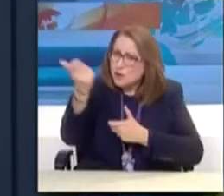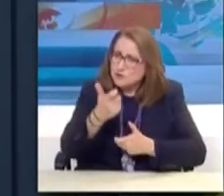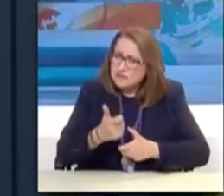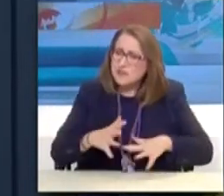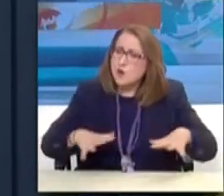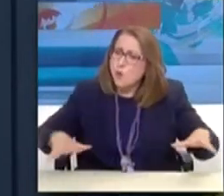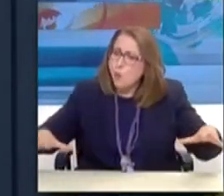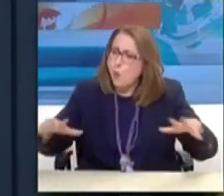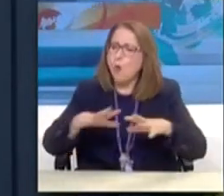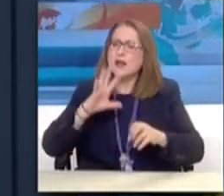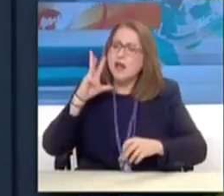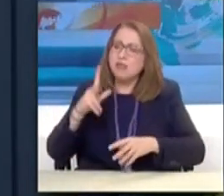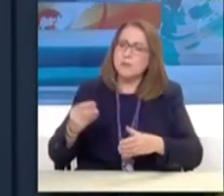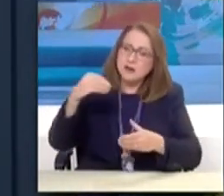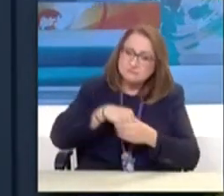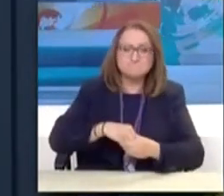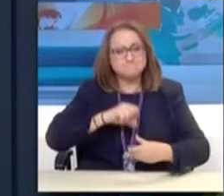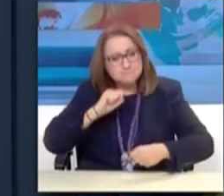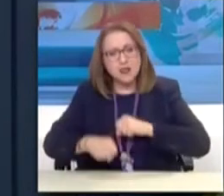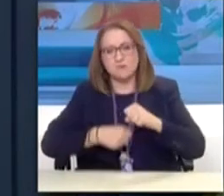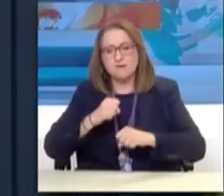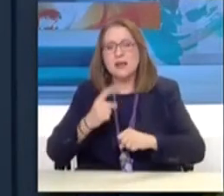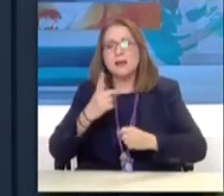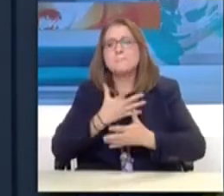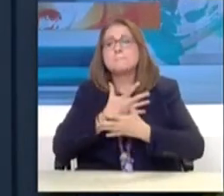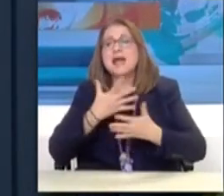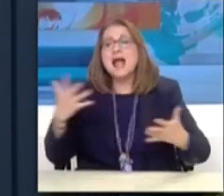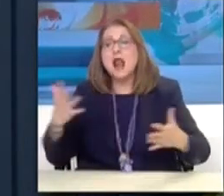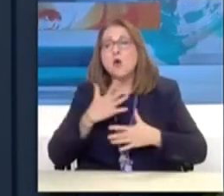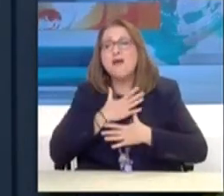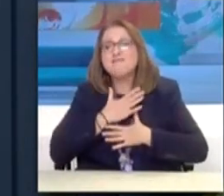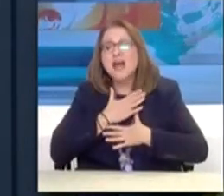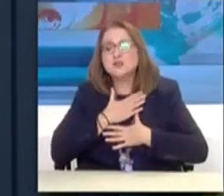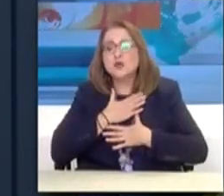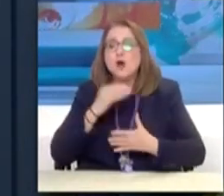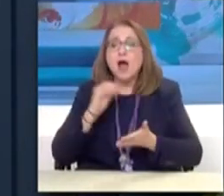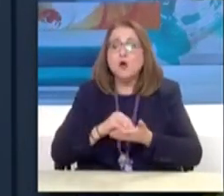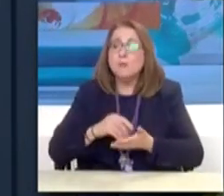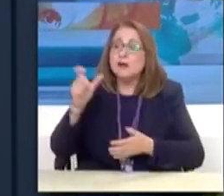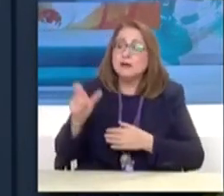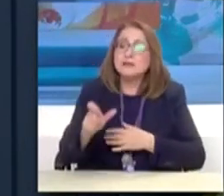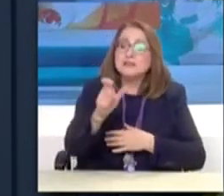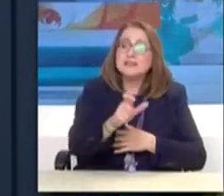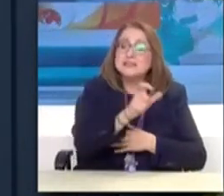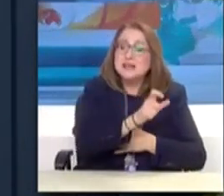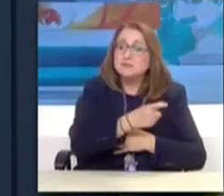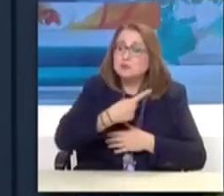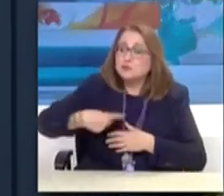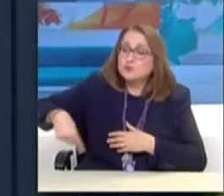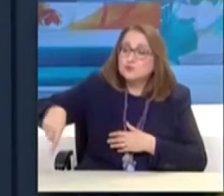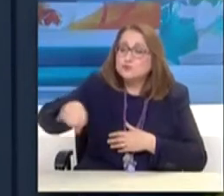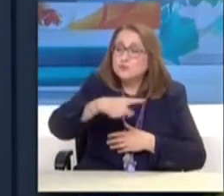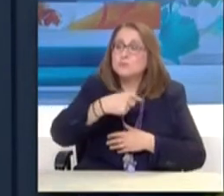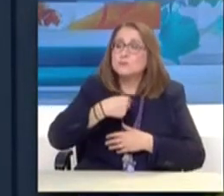αυτοί τη δική τους μάχη. Ένα μεγάλο ευχαριστώ όμως οφείλουμε και στους αφανείς ήρωες της δικής μας,